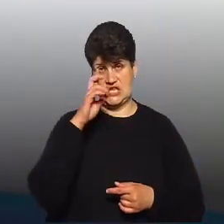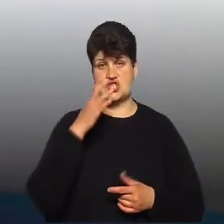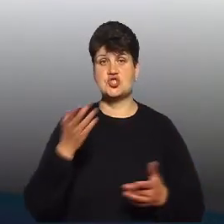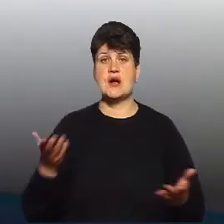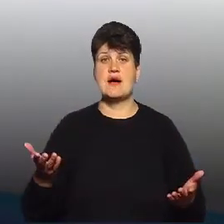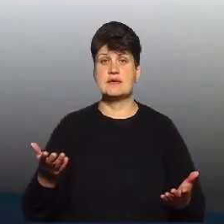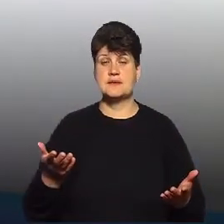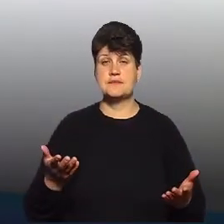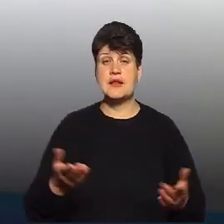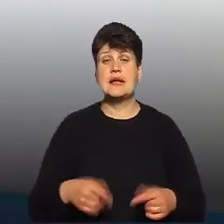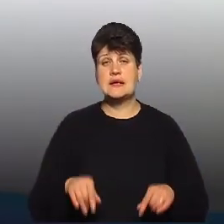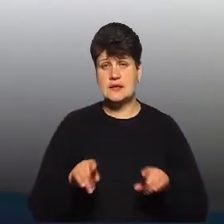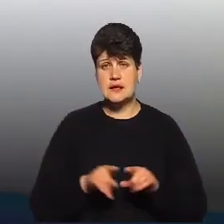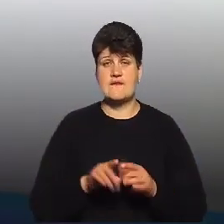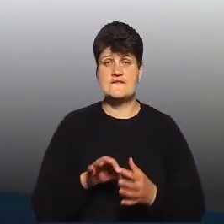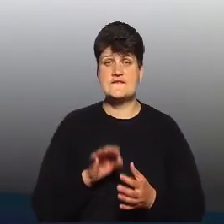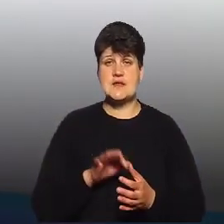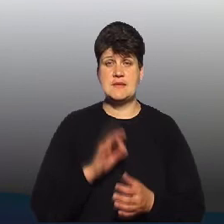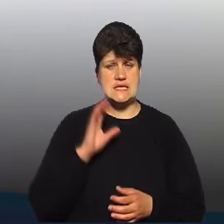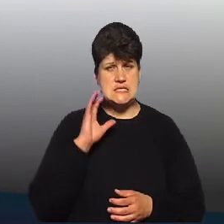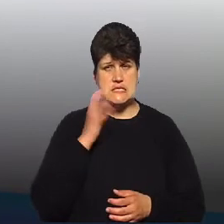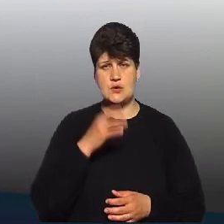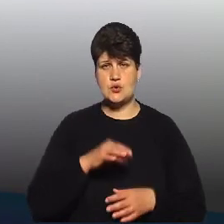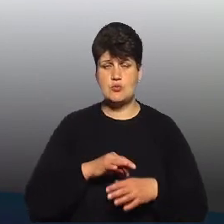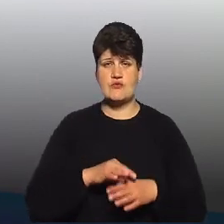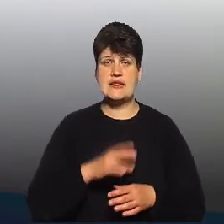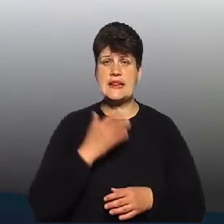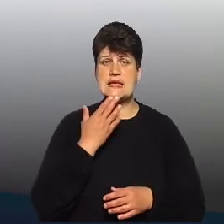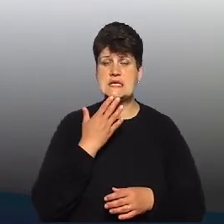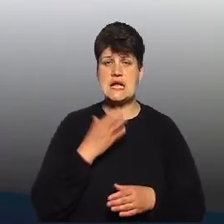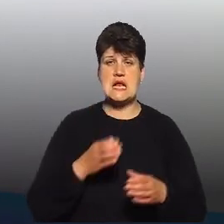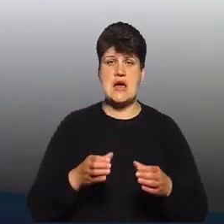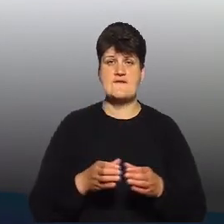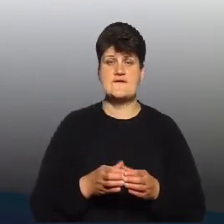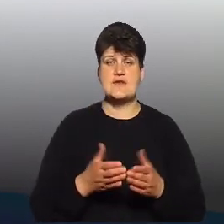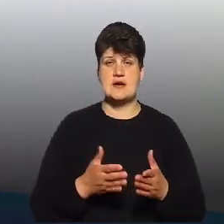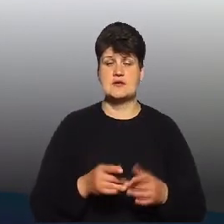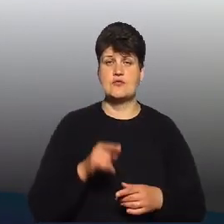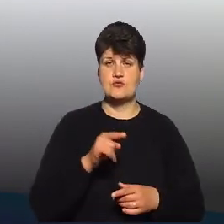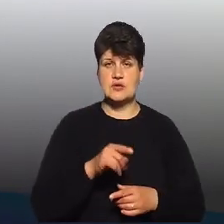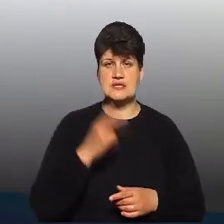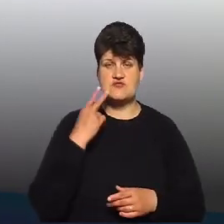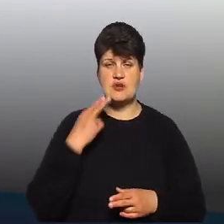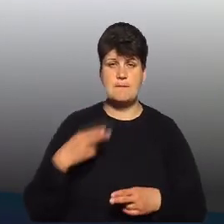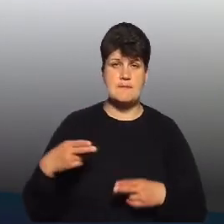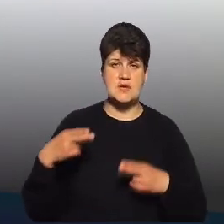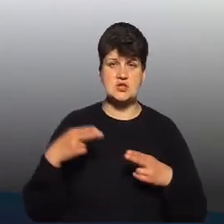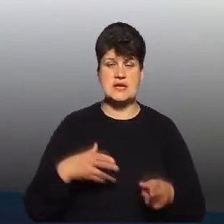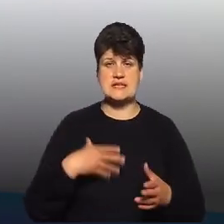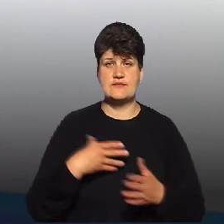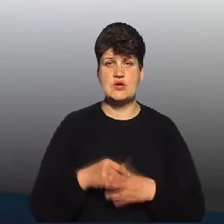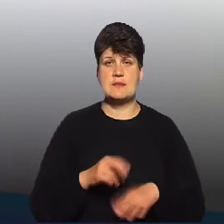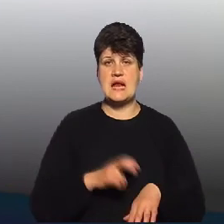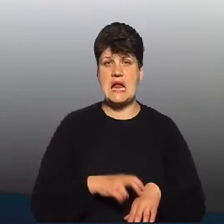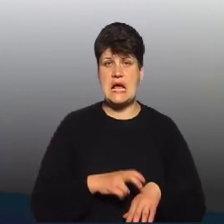саме, відбір серйозний дуже проводиться в Національну гвардію. Вони, як завжди, приїжджають зі своїми лікарями,